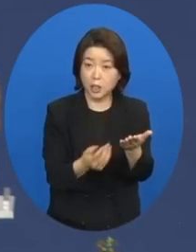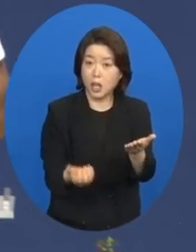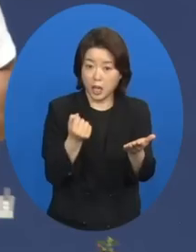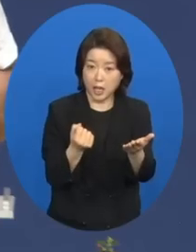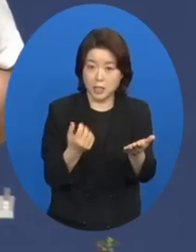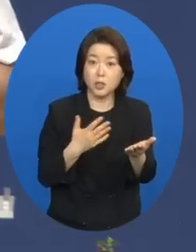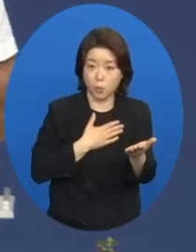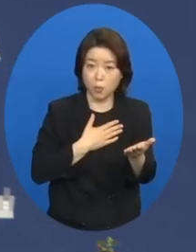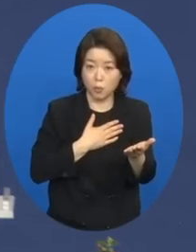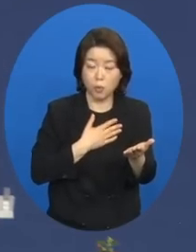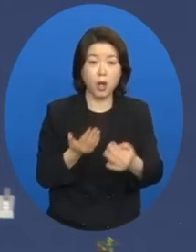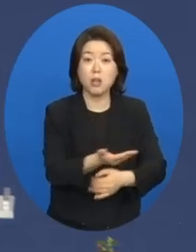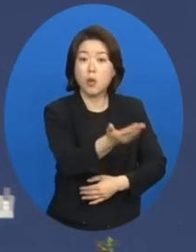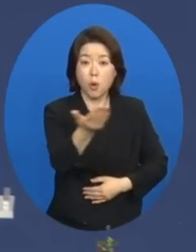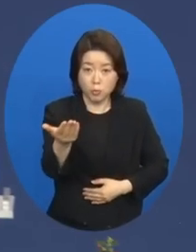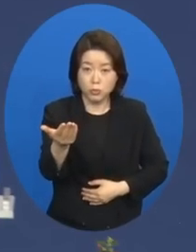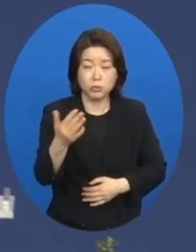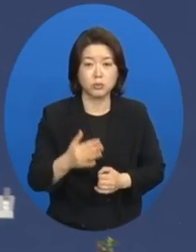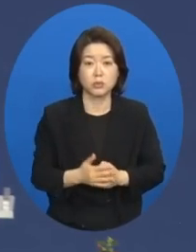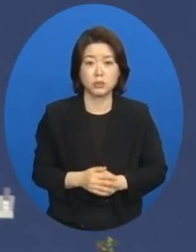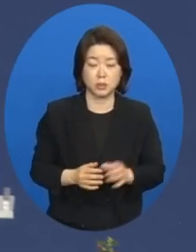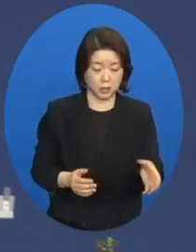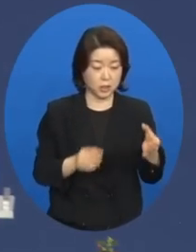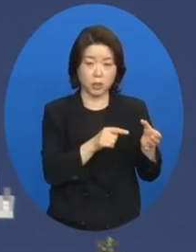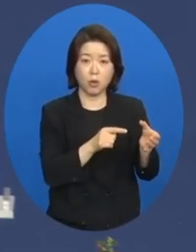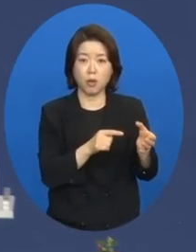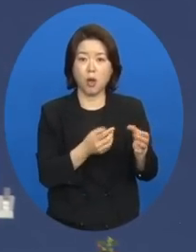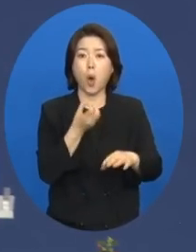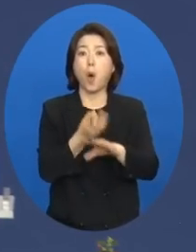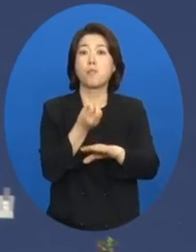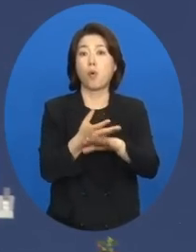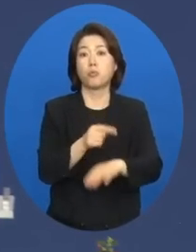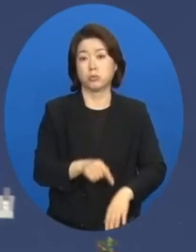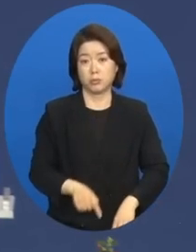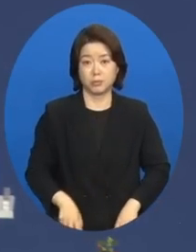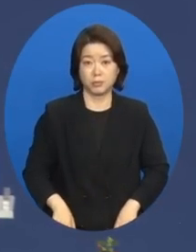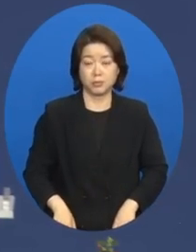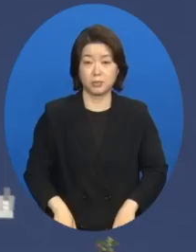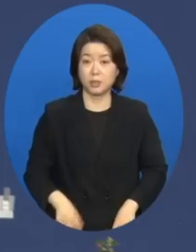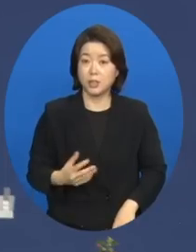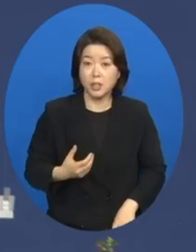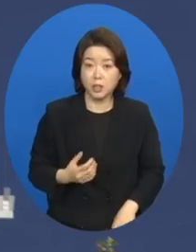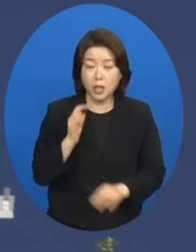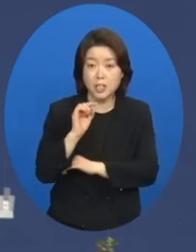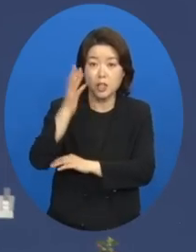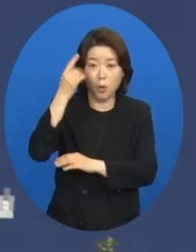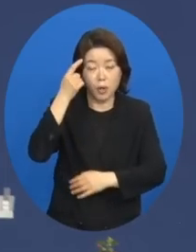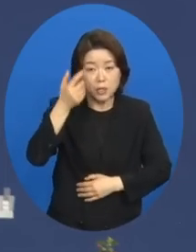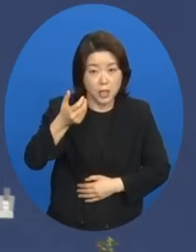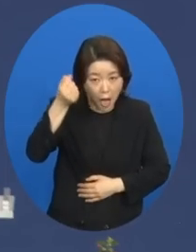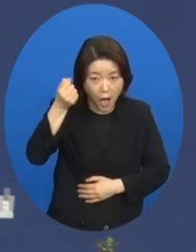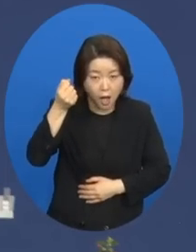이게 여러분한테 이렇게 보배구나, 보물이구나, 이렇게 영광스럽게 생각하고 성경을